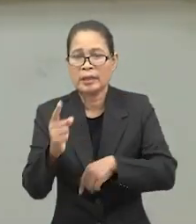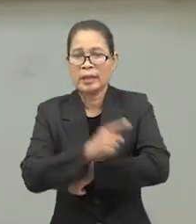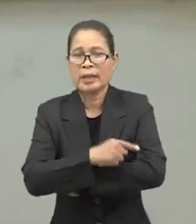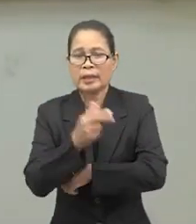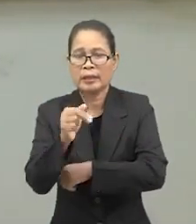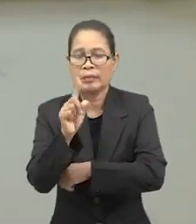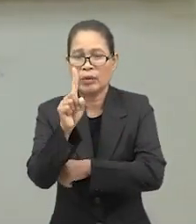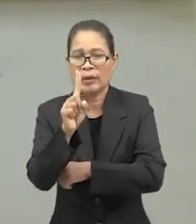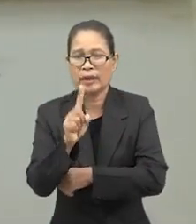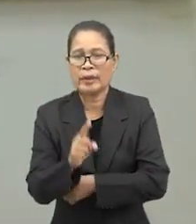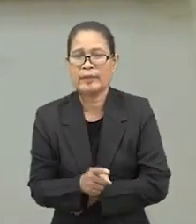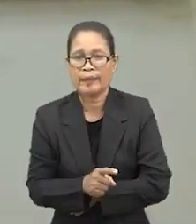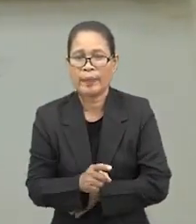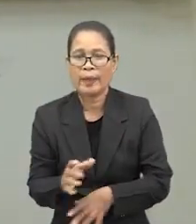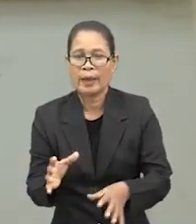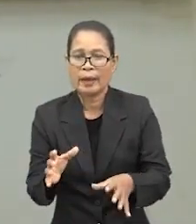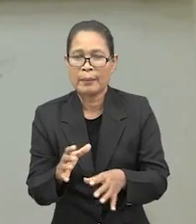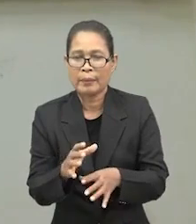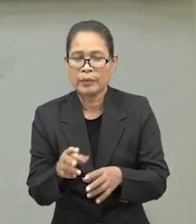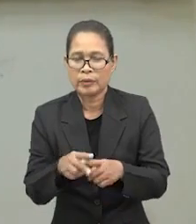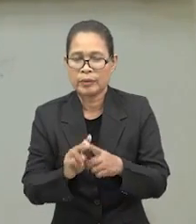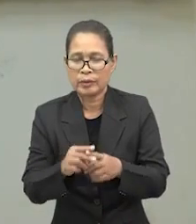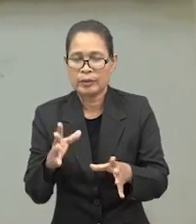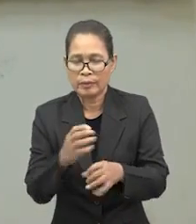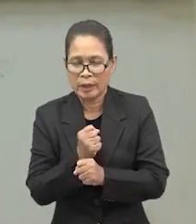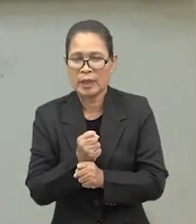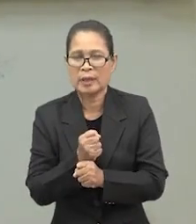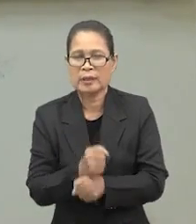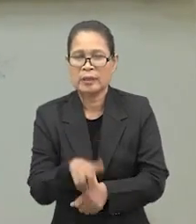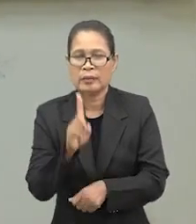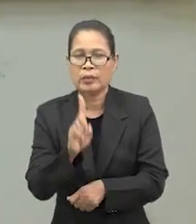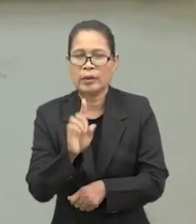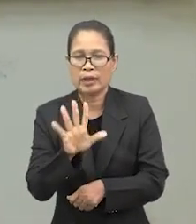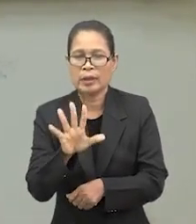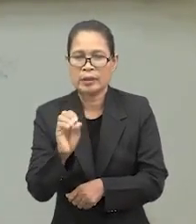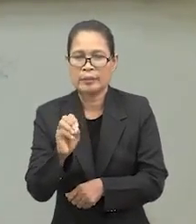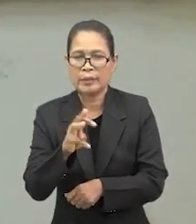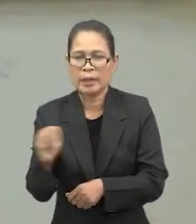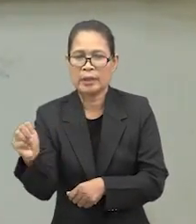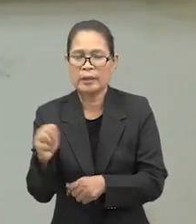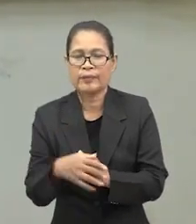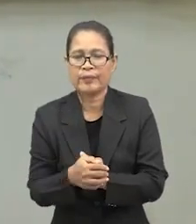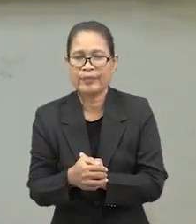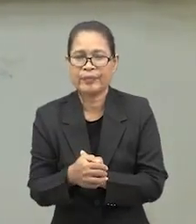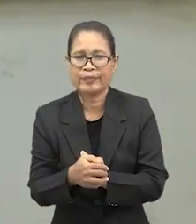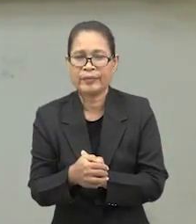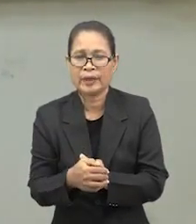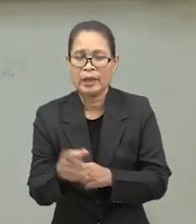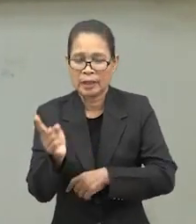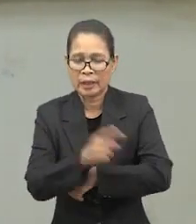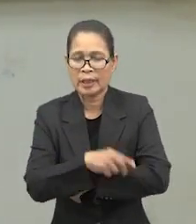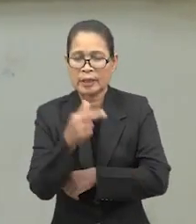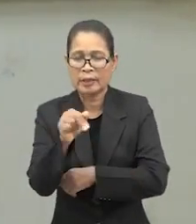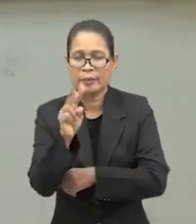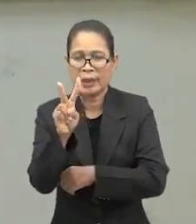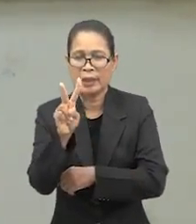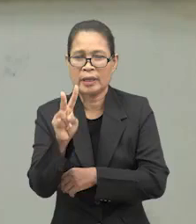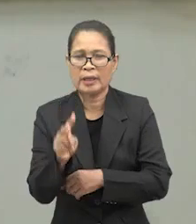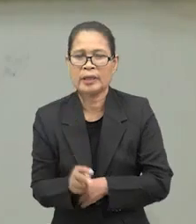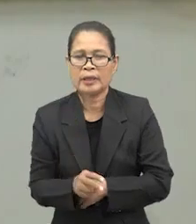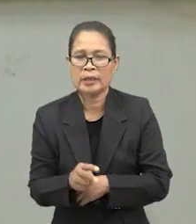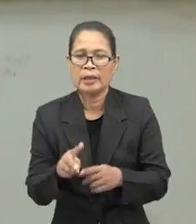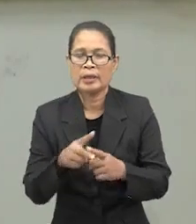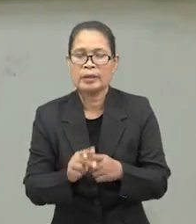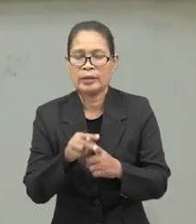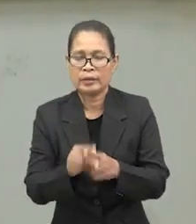xài ngay tì mùi chú chul bàn mùi rồi hà sập mát